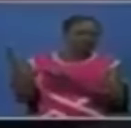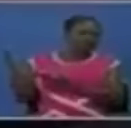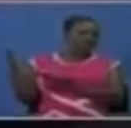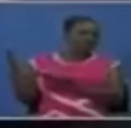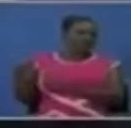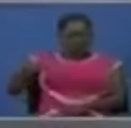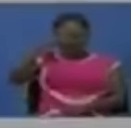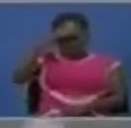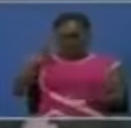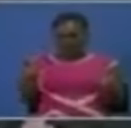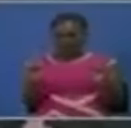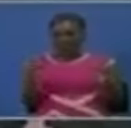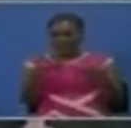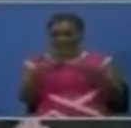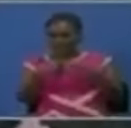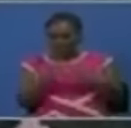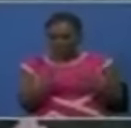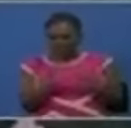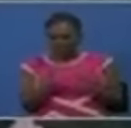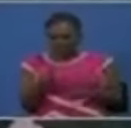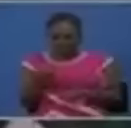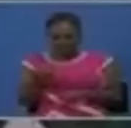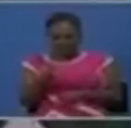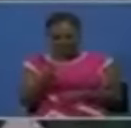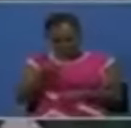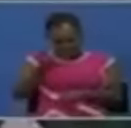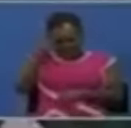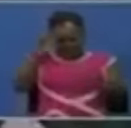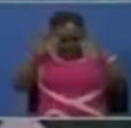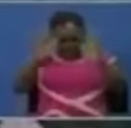wamebugia pombe. Lakini bwana pombe anaonekana kuelewa zaidi